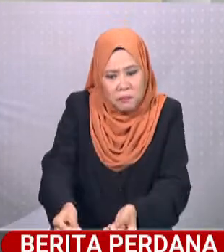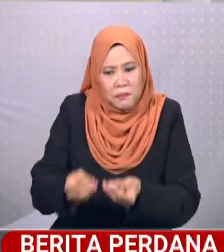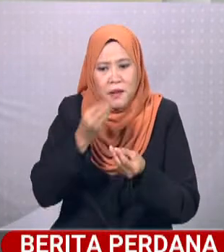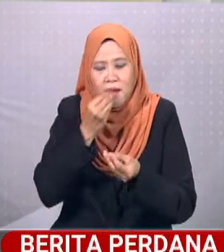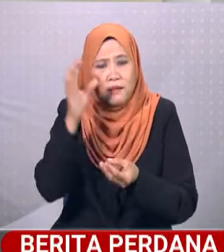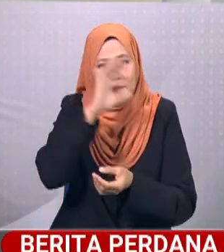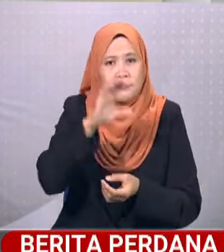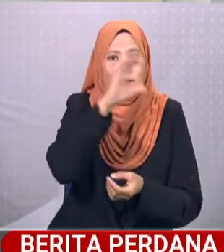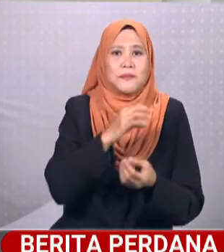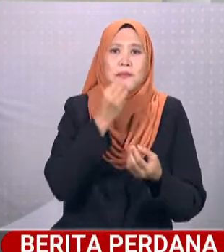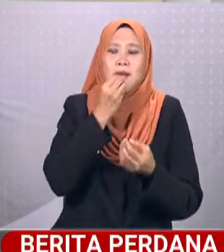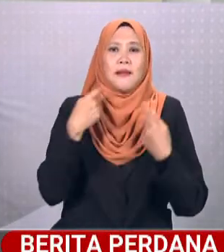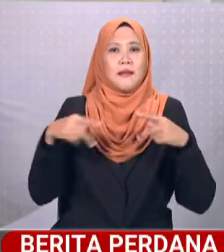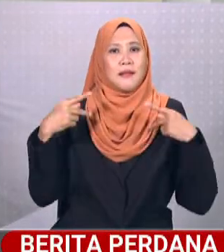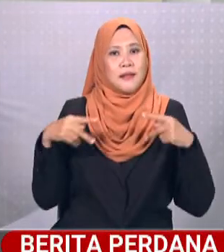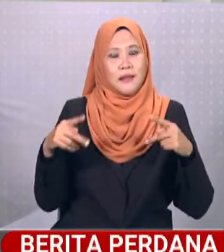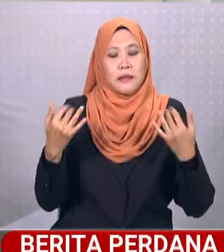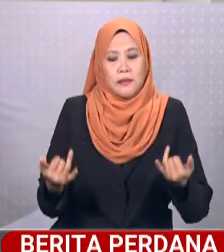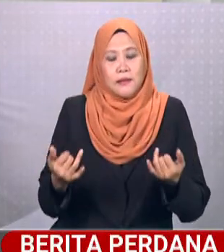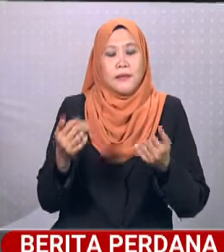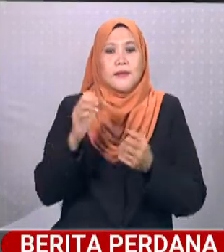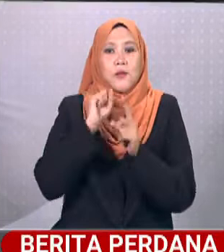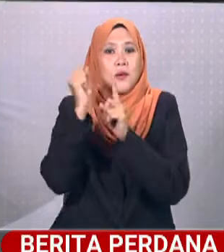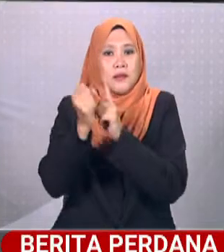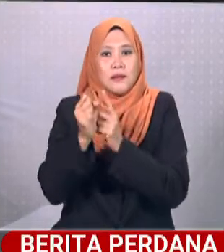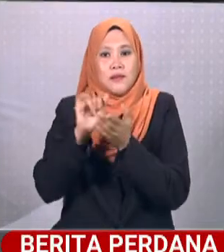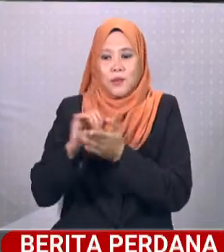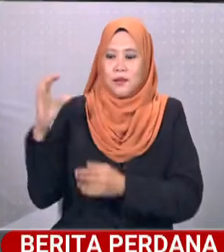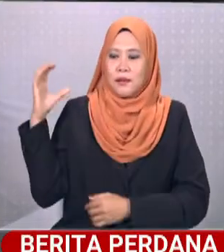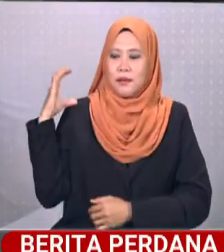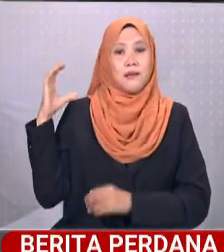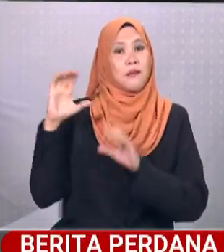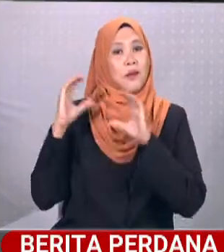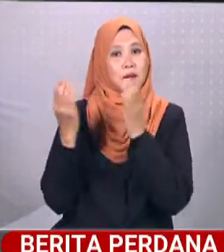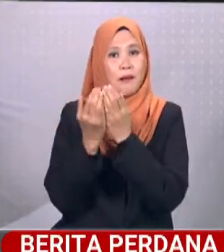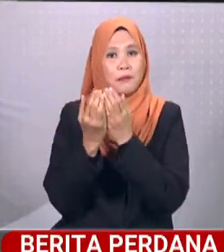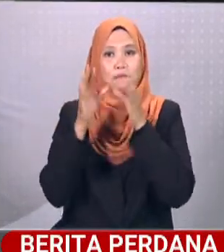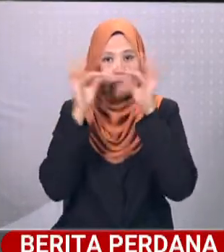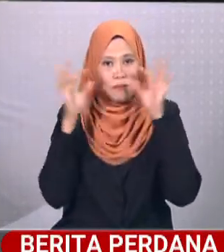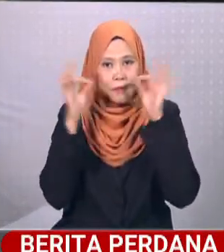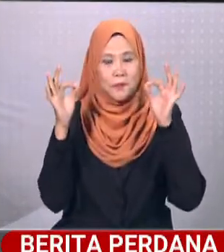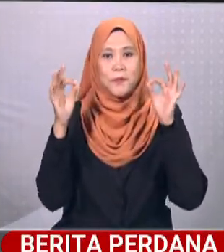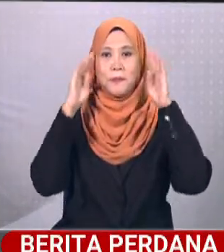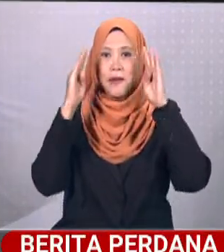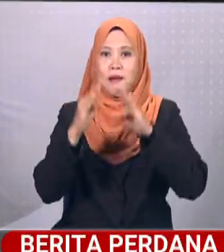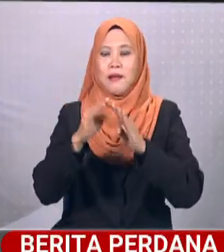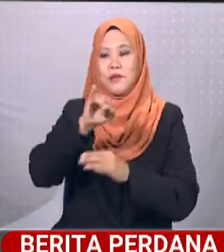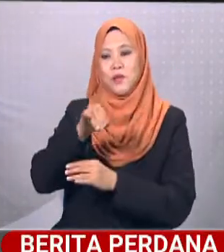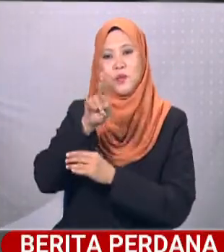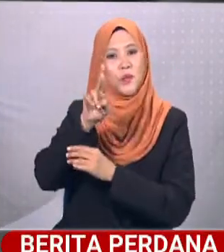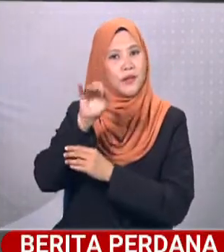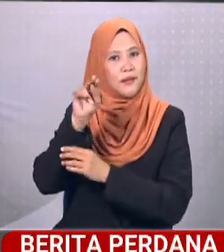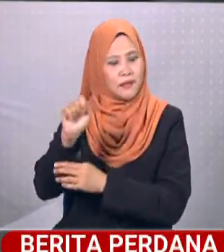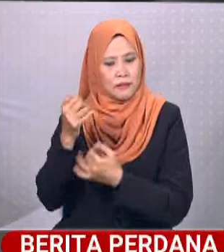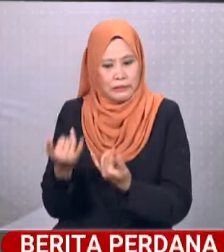sisa-sisa makanan dari kedai? Ia menyedari situasi berkenaan, pengerusi Kelab Sahabat Kucing Jalanan Pahang, Jurina Abdul Rani,